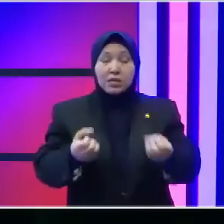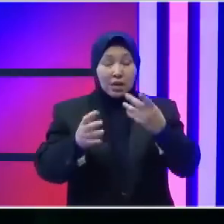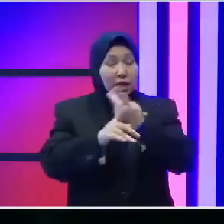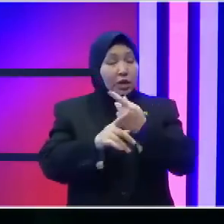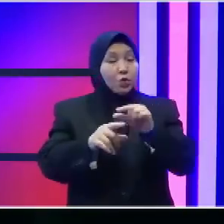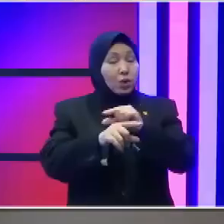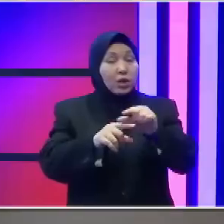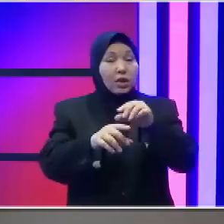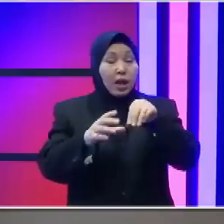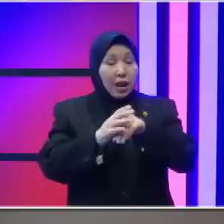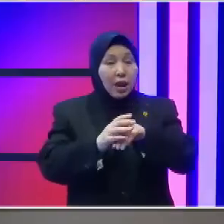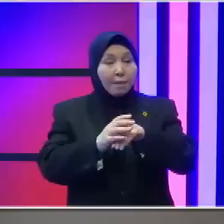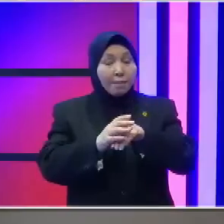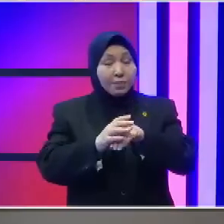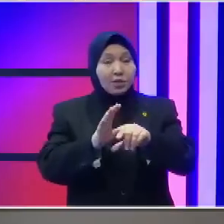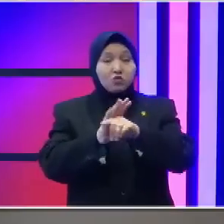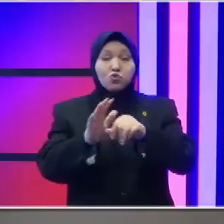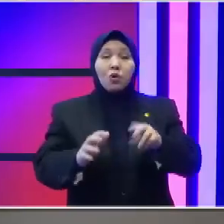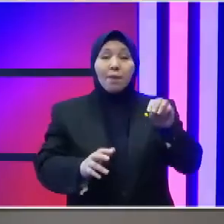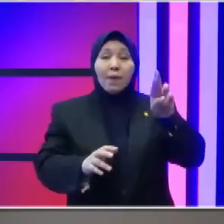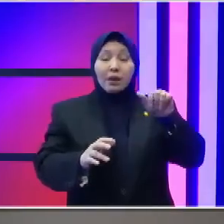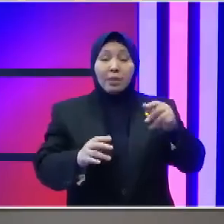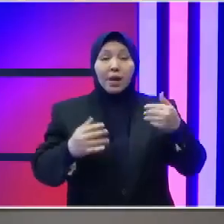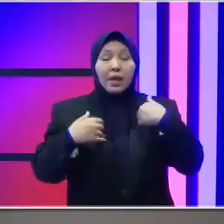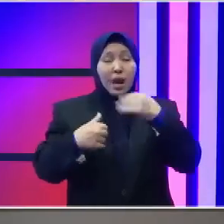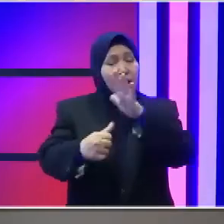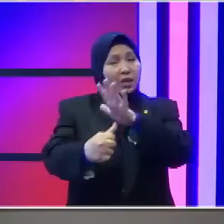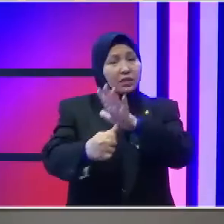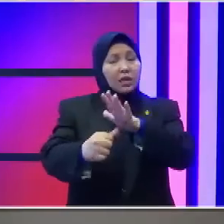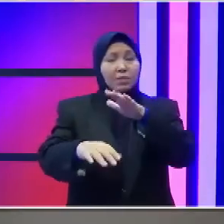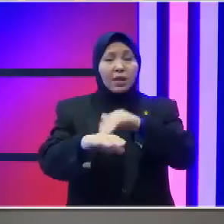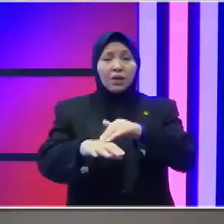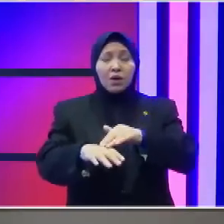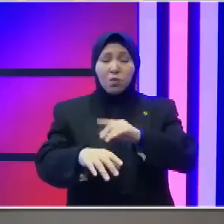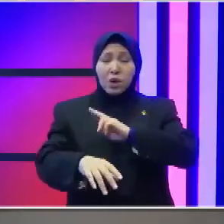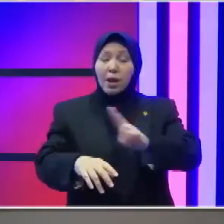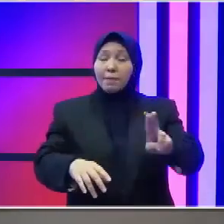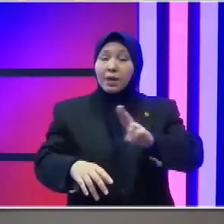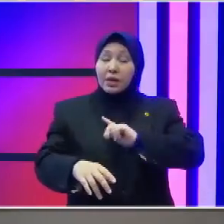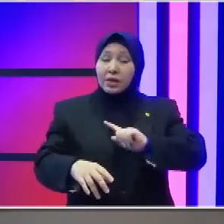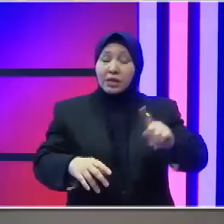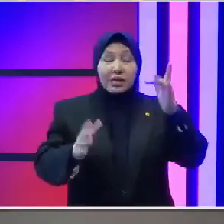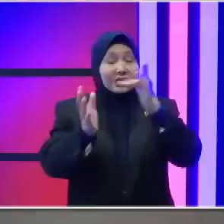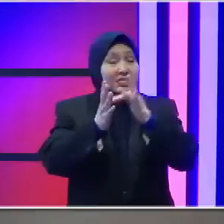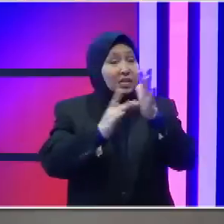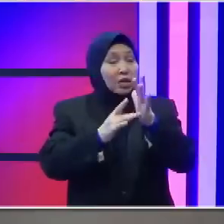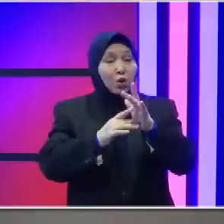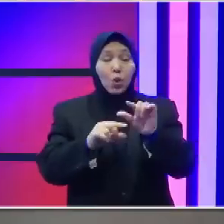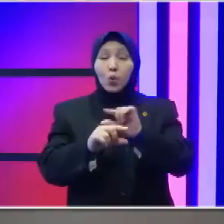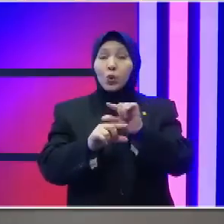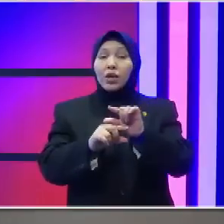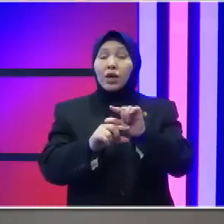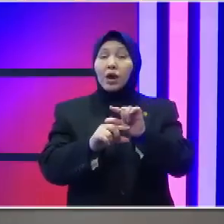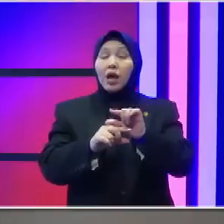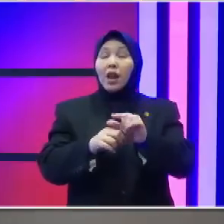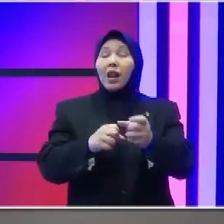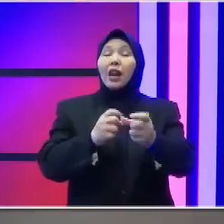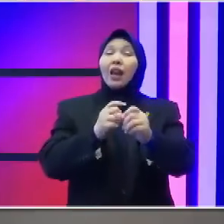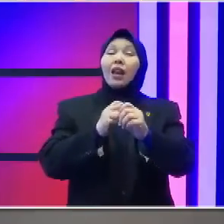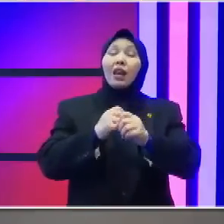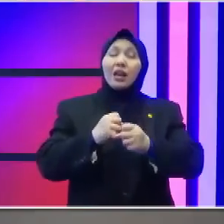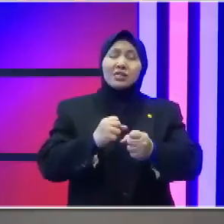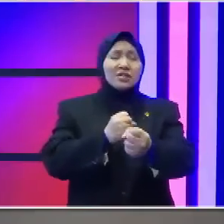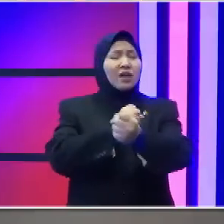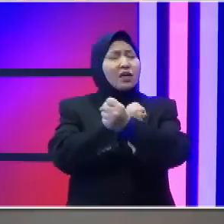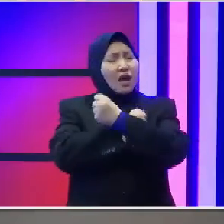di surah Maryam ini adalah kritik kepada agama Kristian. Mereka menggunakan love, ya, kerana cinta, kerana